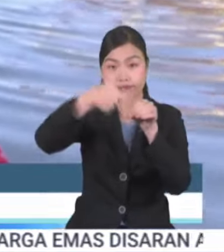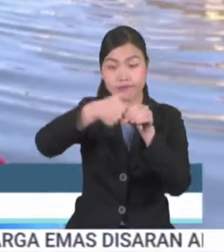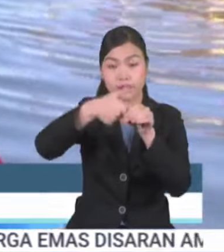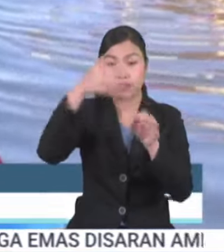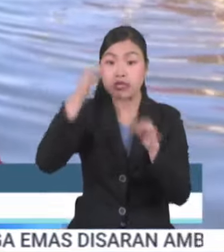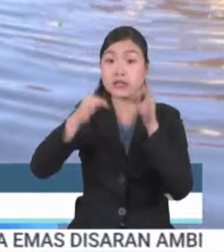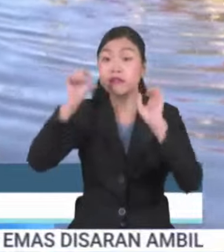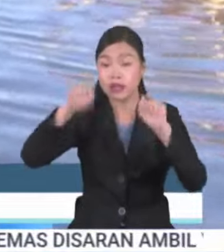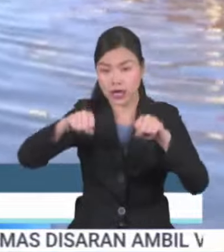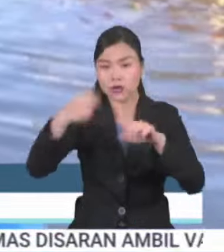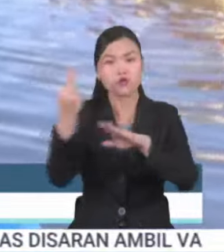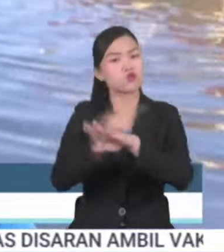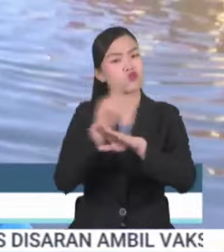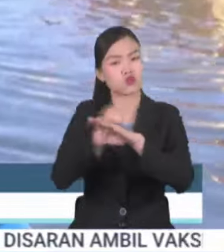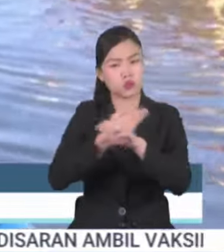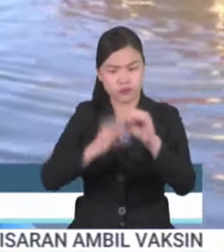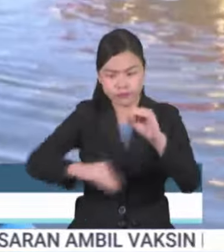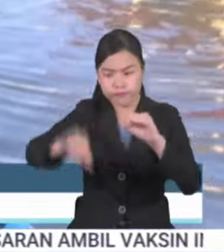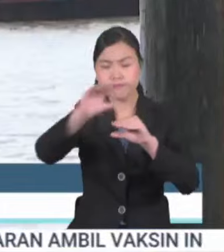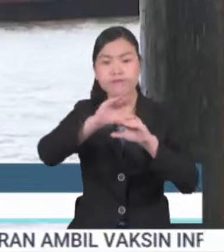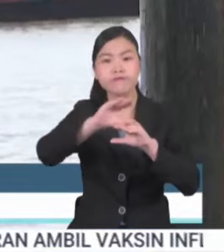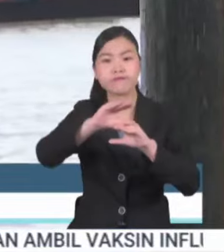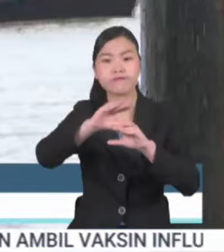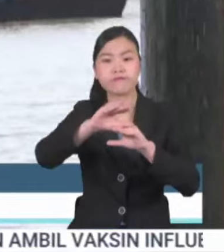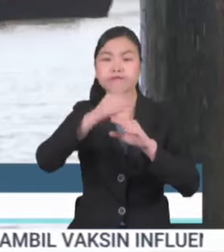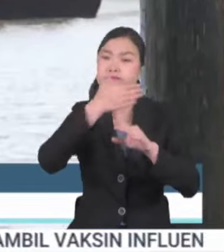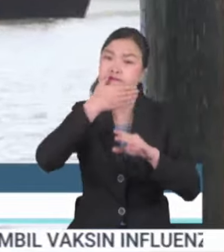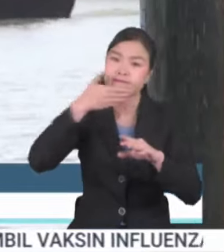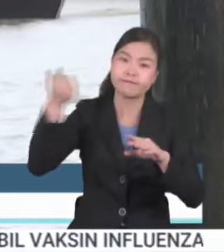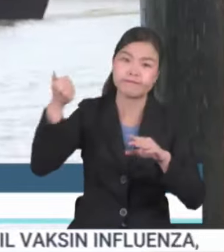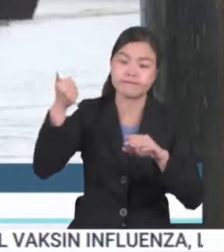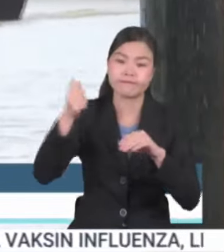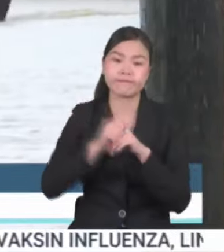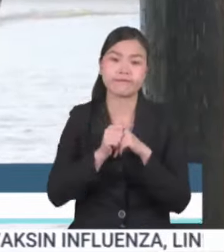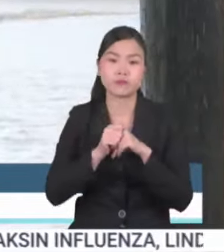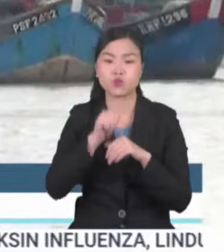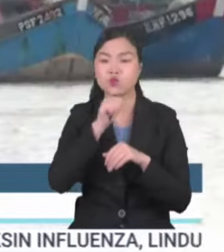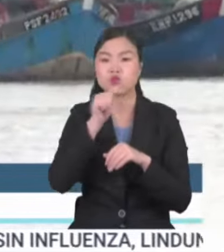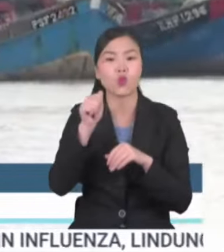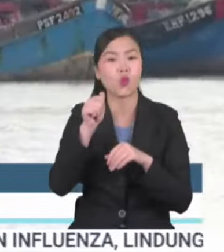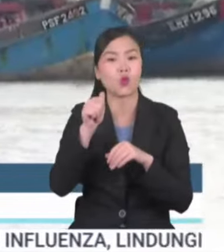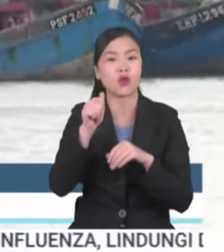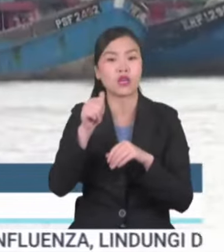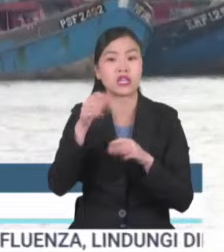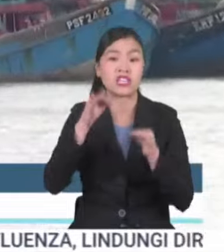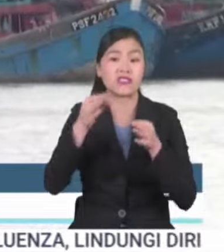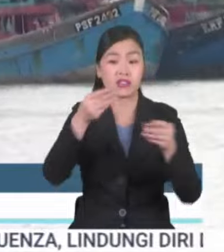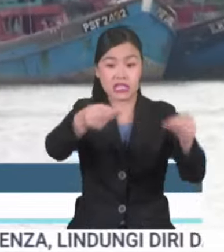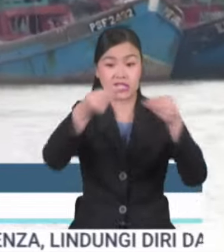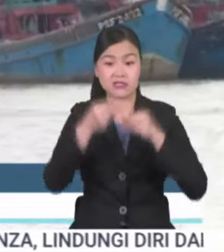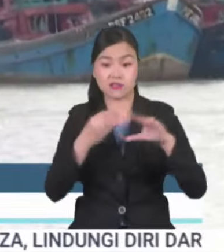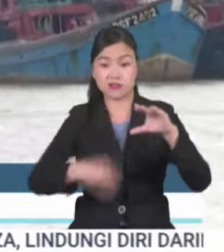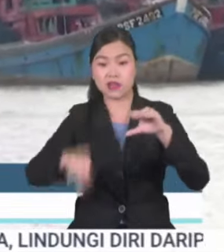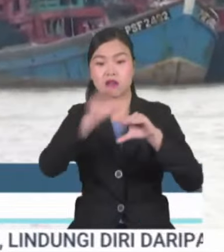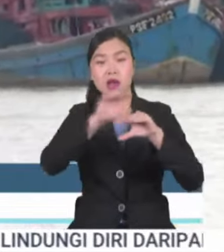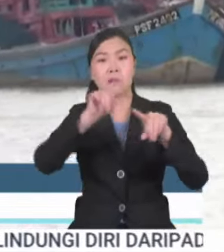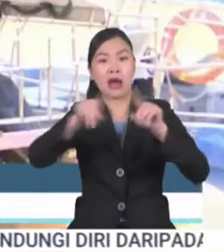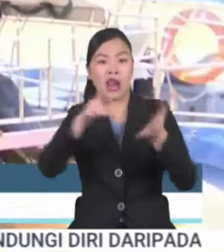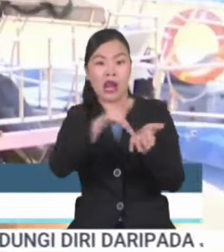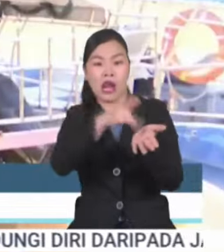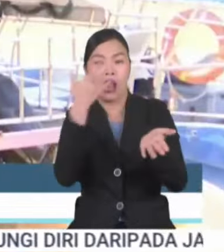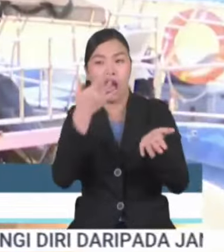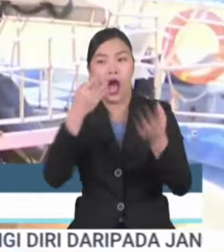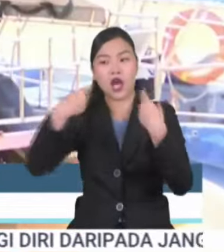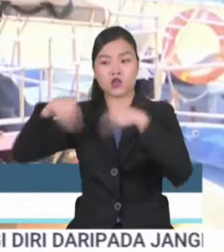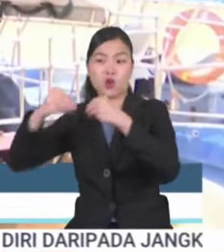boleh tu kita gunalah subsidi minyak tu, gunalah dengan sebaik yang mungkin. Janganlah pula bila orang bagi subsidi minyak tu, kita ambil kesempatan untuk